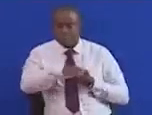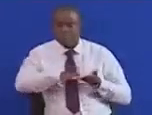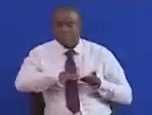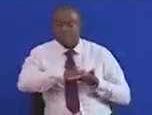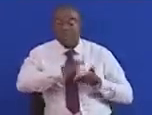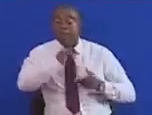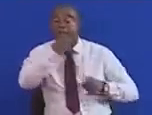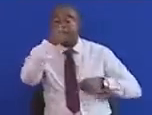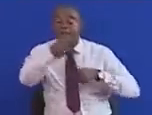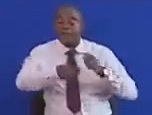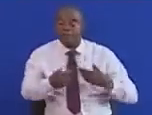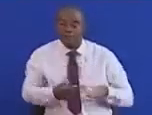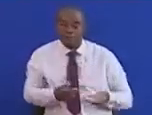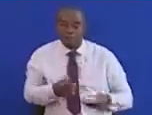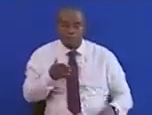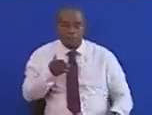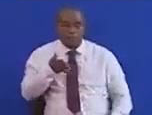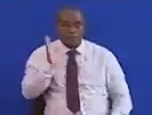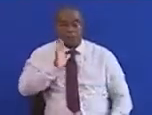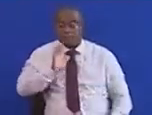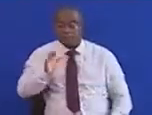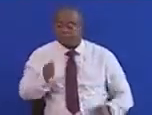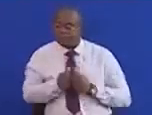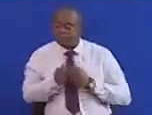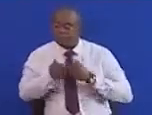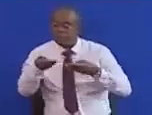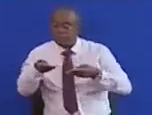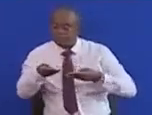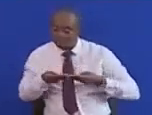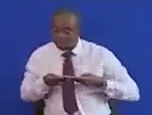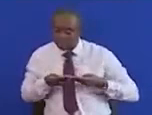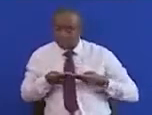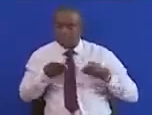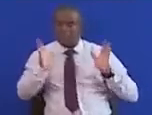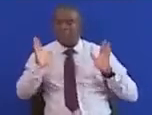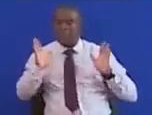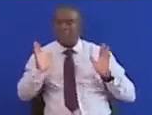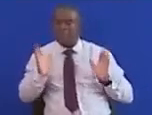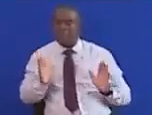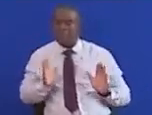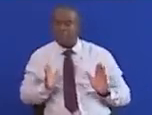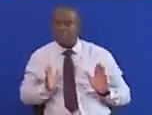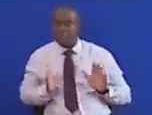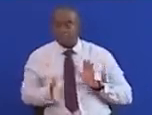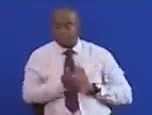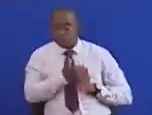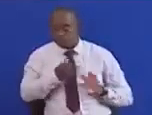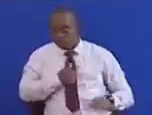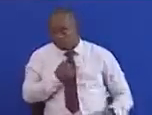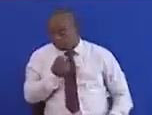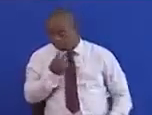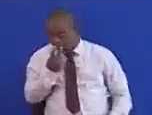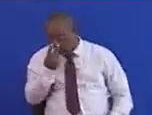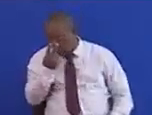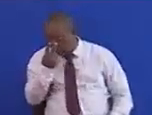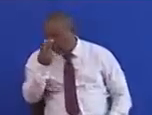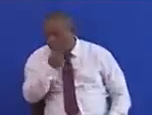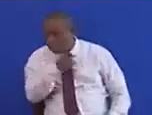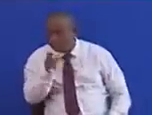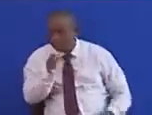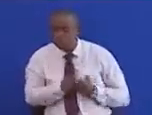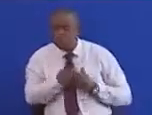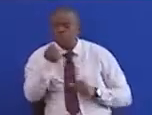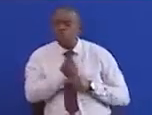ni endelevu, serikali tumekwisha kulipokea jambo hili na tayari tumeshaanza kulitizama. Je,